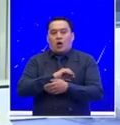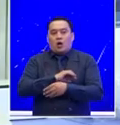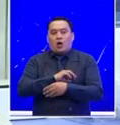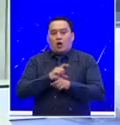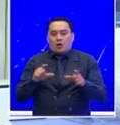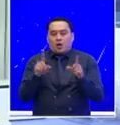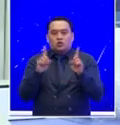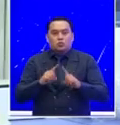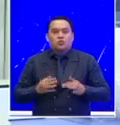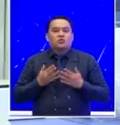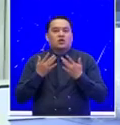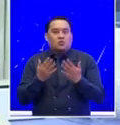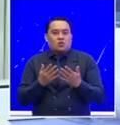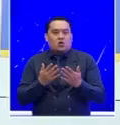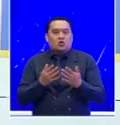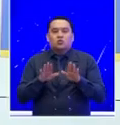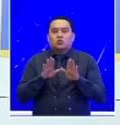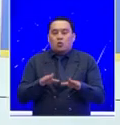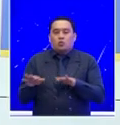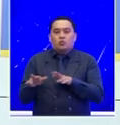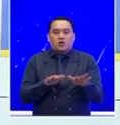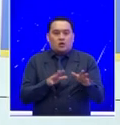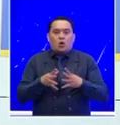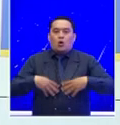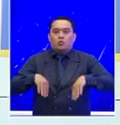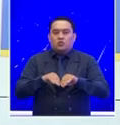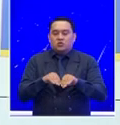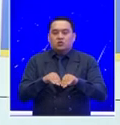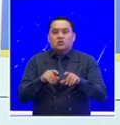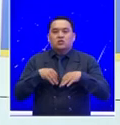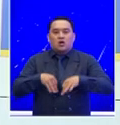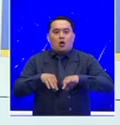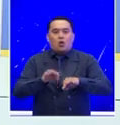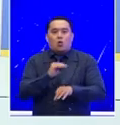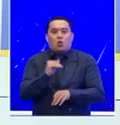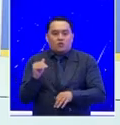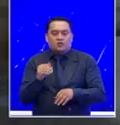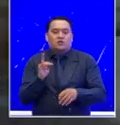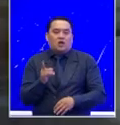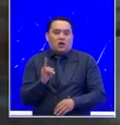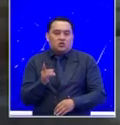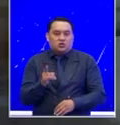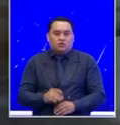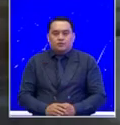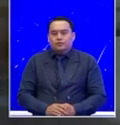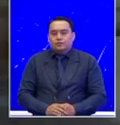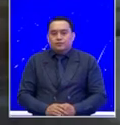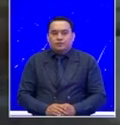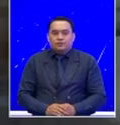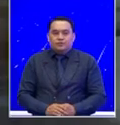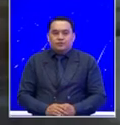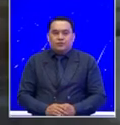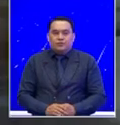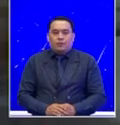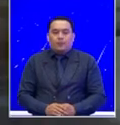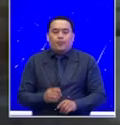внедрены особые требования. Допускается передвижение общественного транспорта и официальных служб такси. Установка санитайзеров.